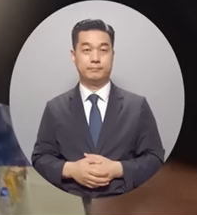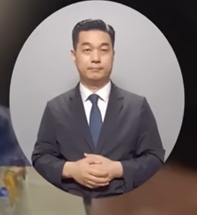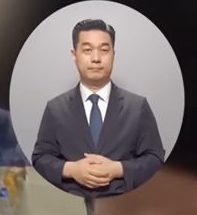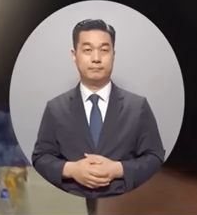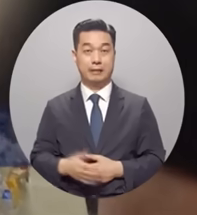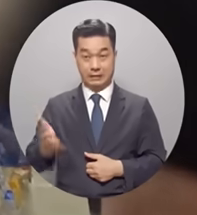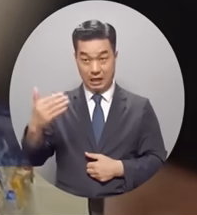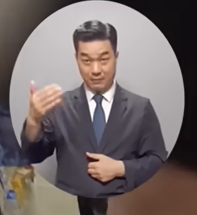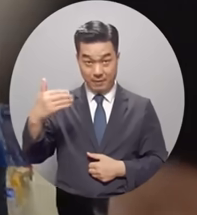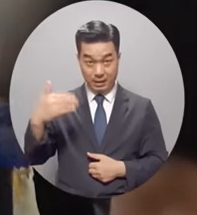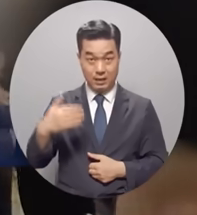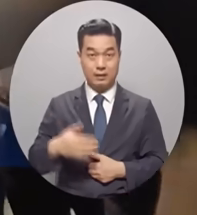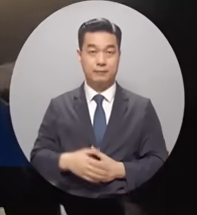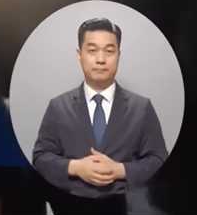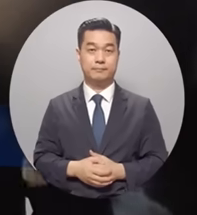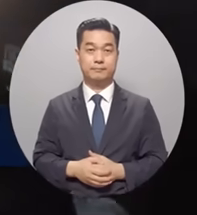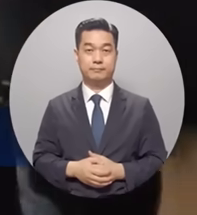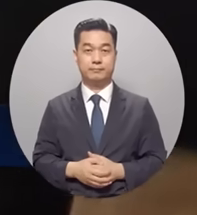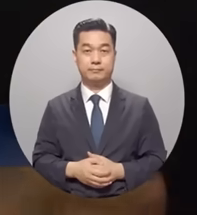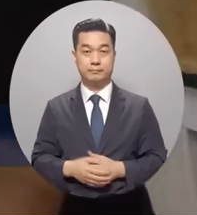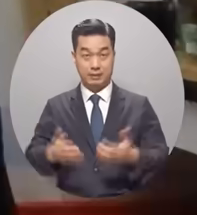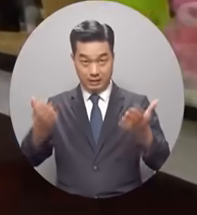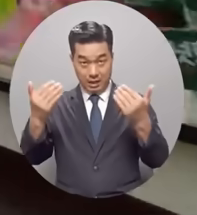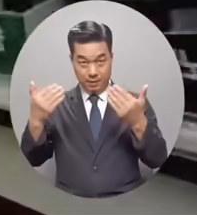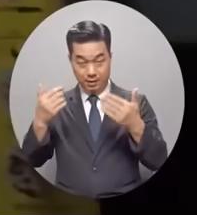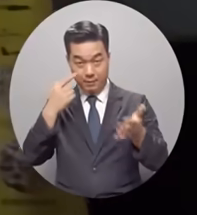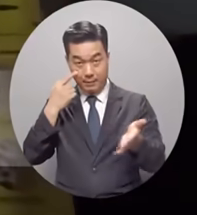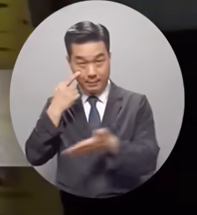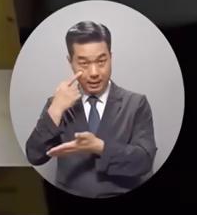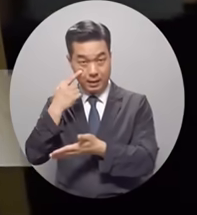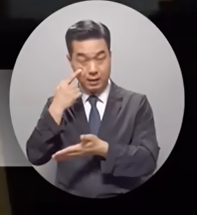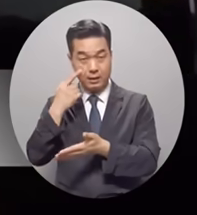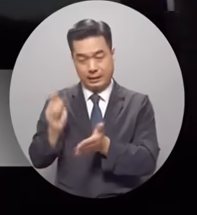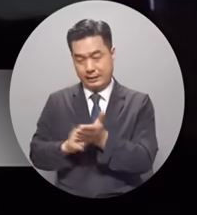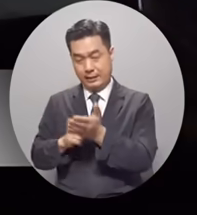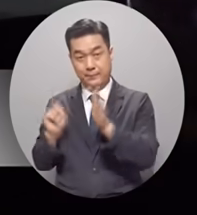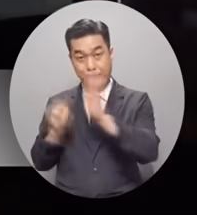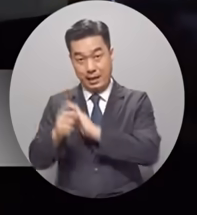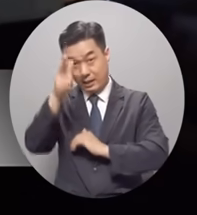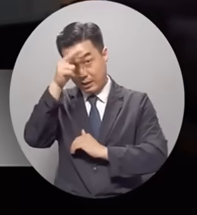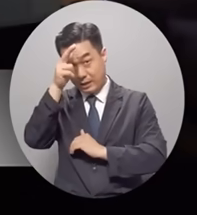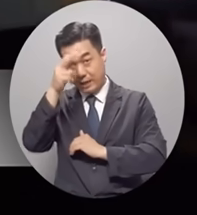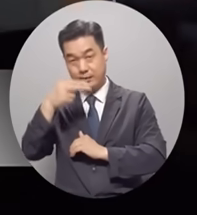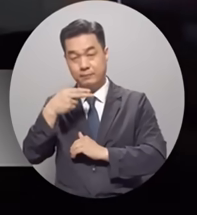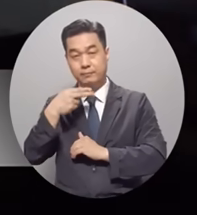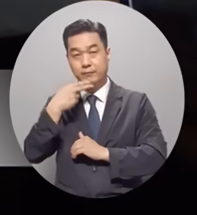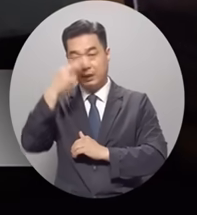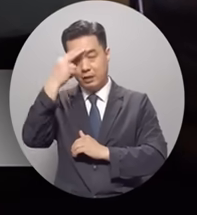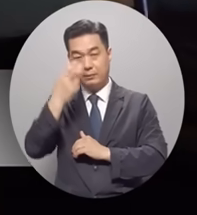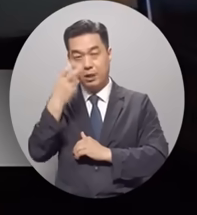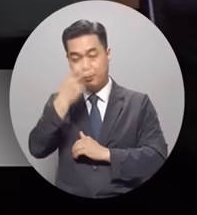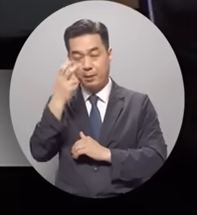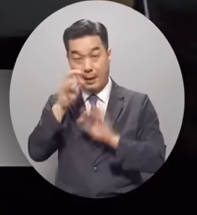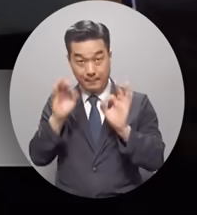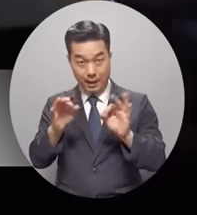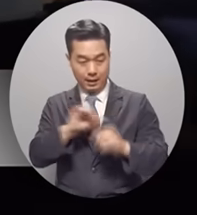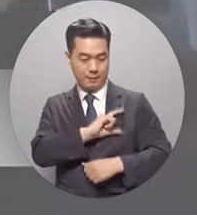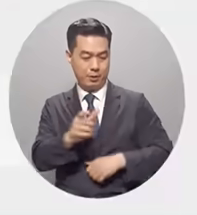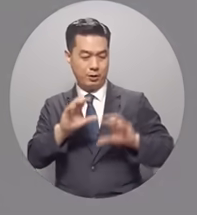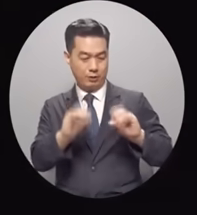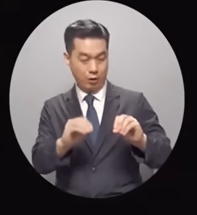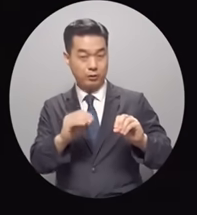나오세요, 나오세요. 나오세요. 긴급 출동한 경찰의 음주 측정 결과는 면허 정지